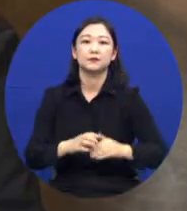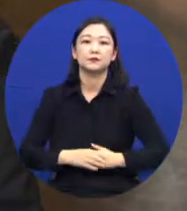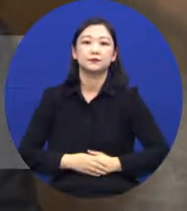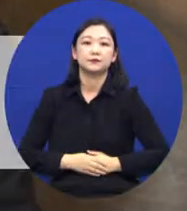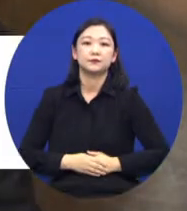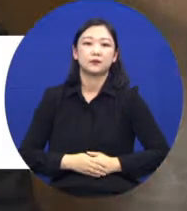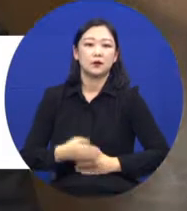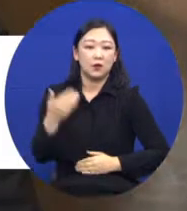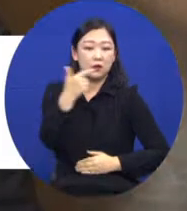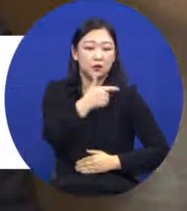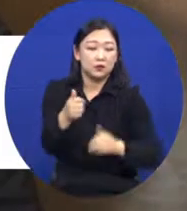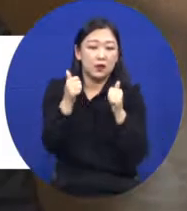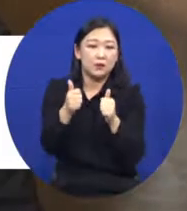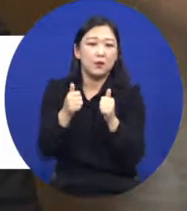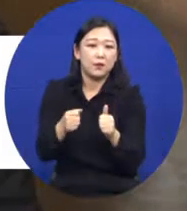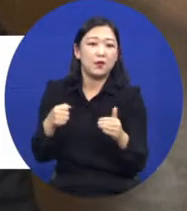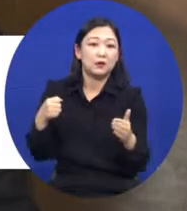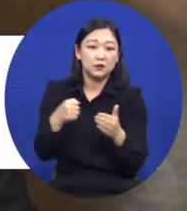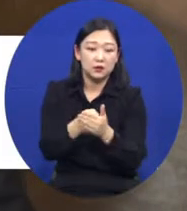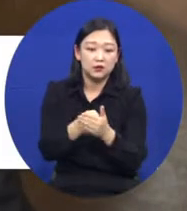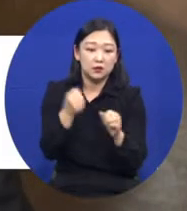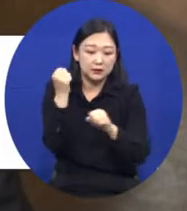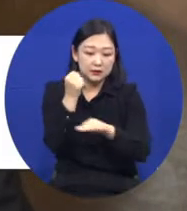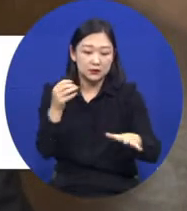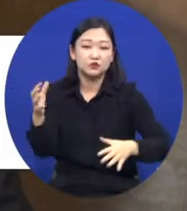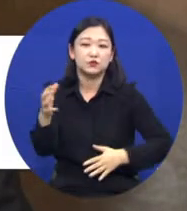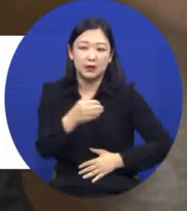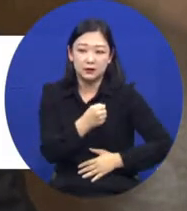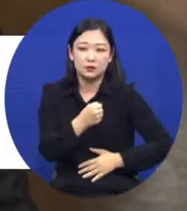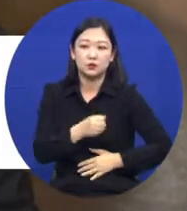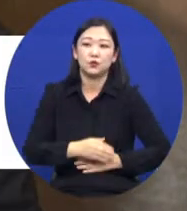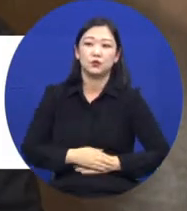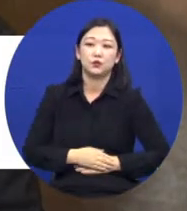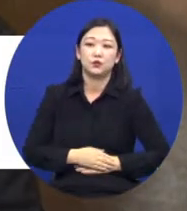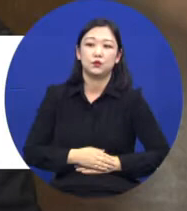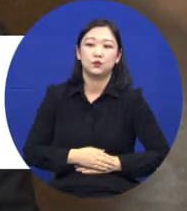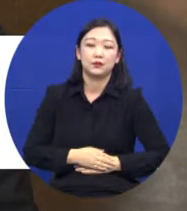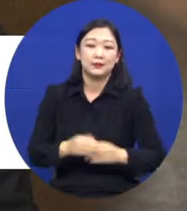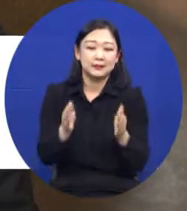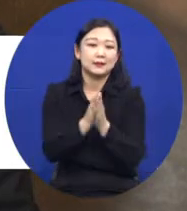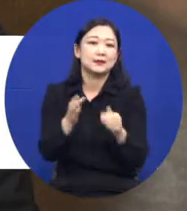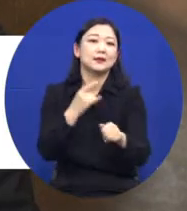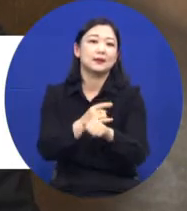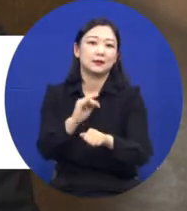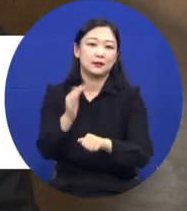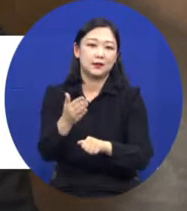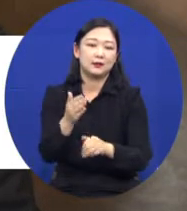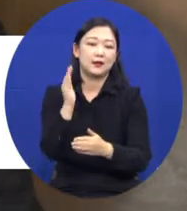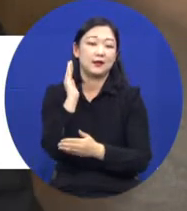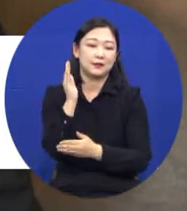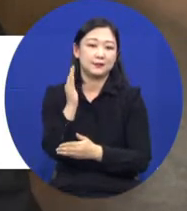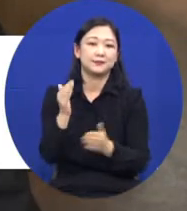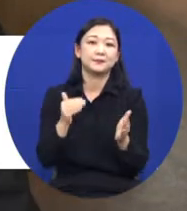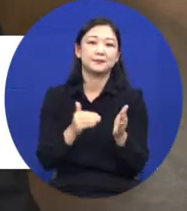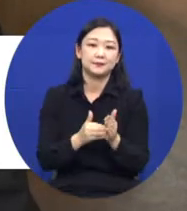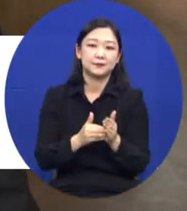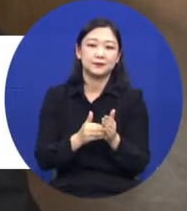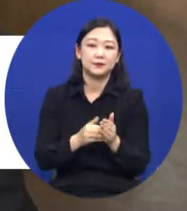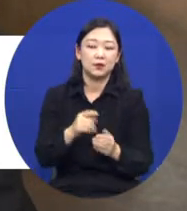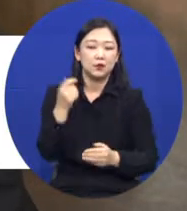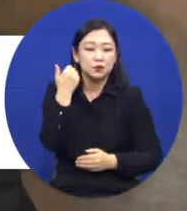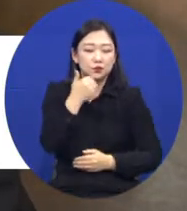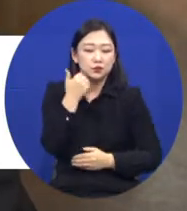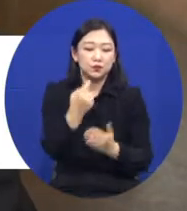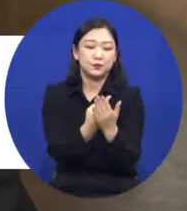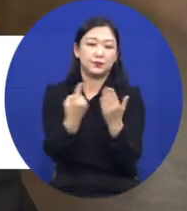뭐가 돼 거운 판결 을 기준점으로 선 와가지고 어 시작해야 된다 라고 이야기 했고 어느 누구도